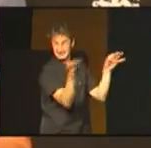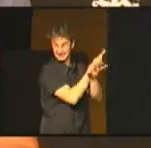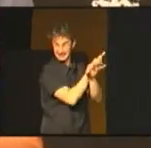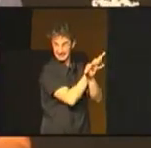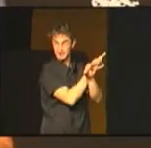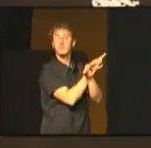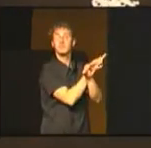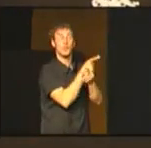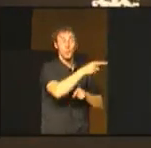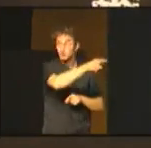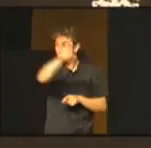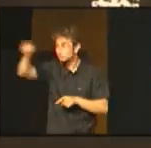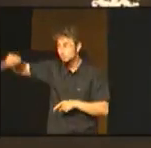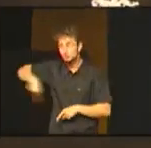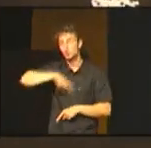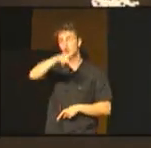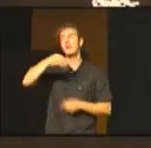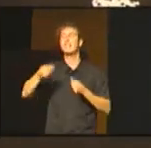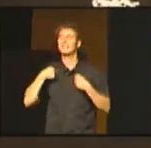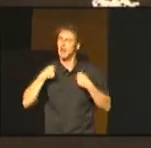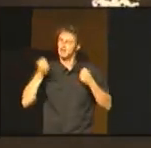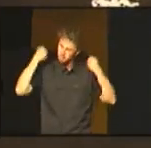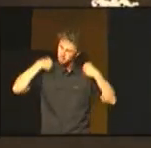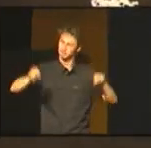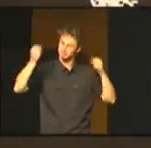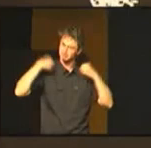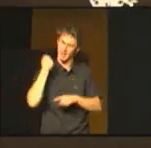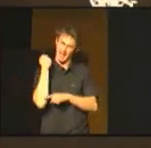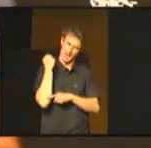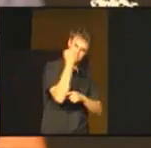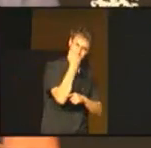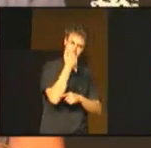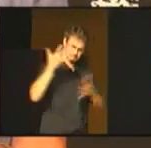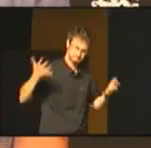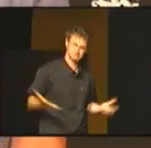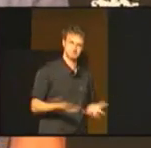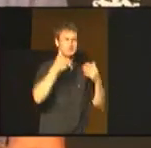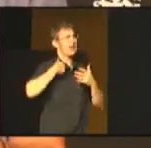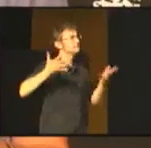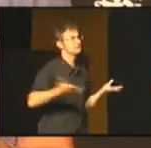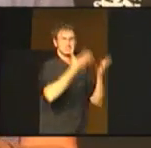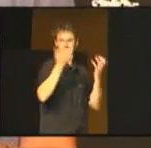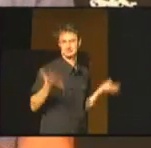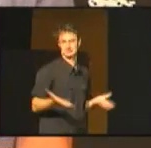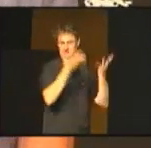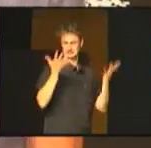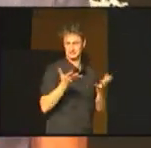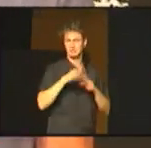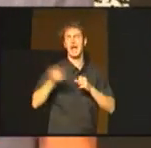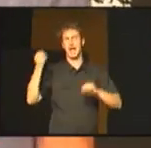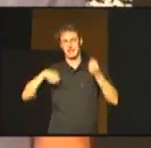els ciutadans ens hem de moure per ajudar. Ajudar i esperonar, sent